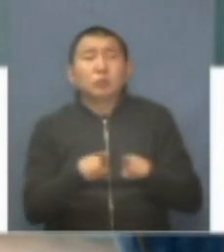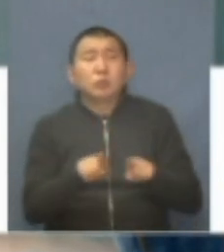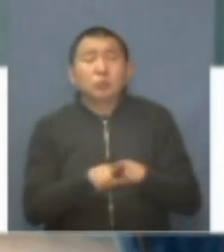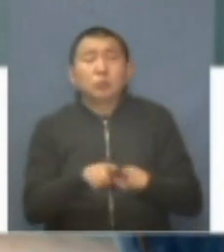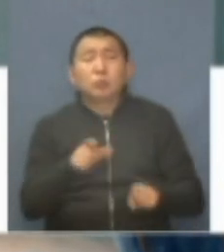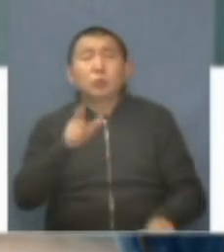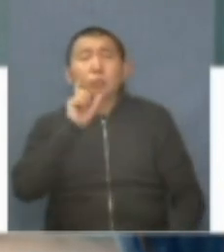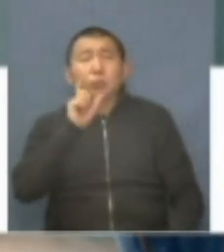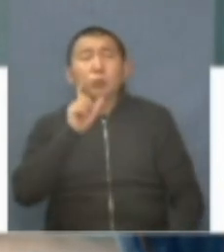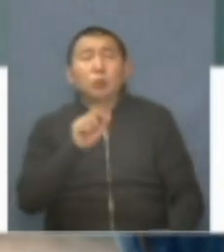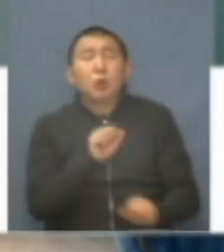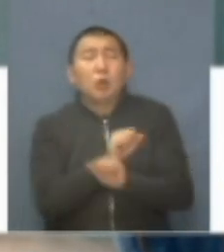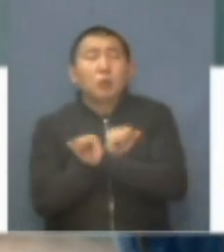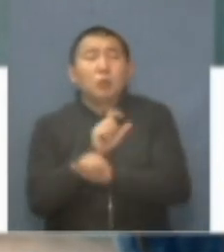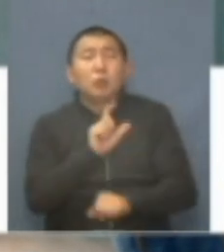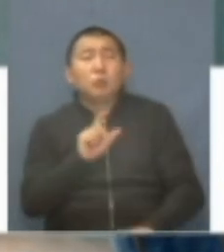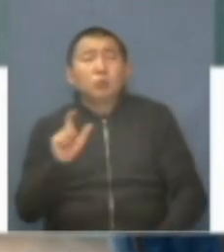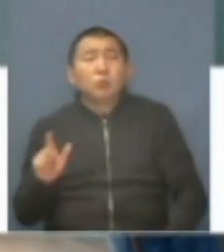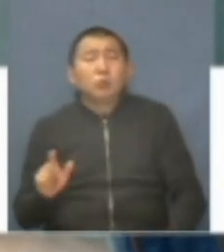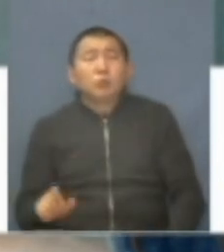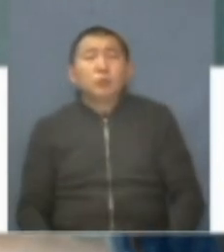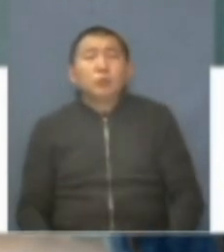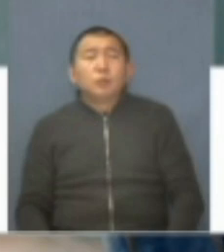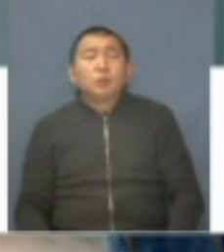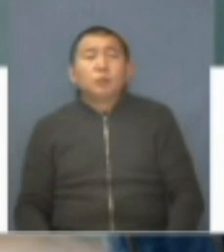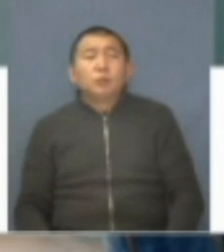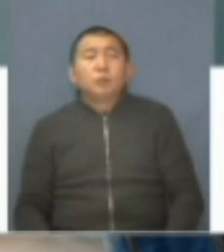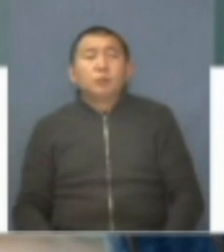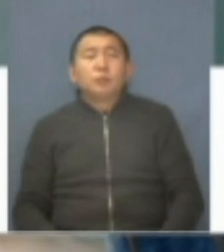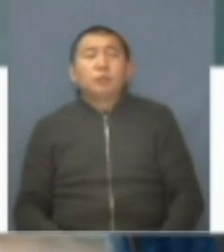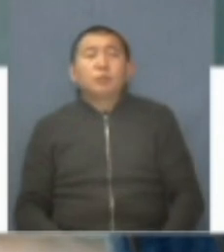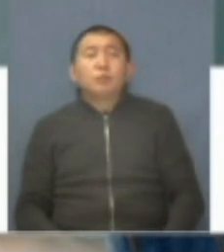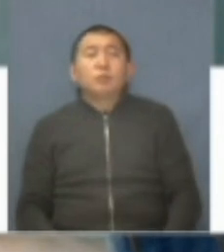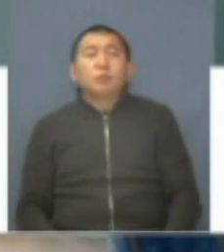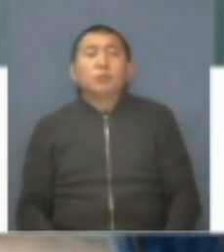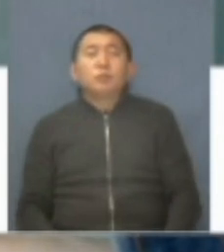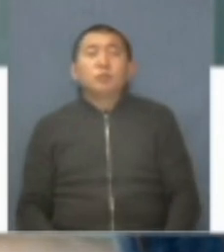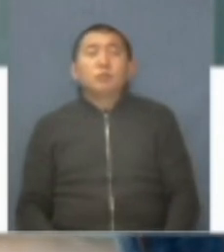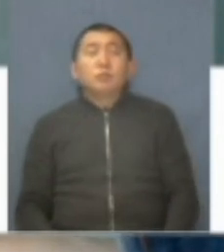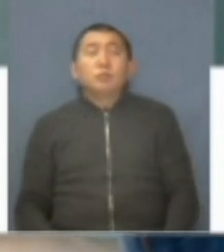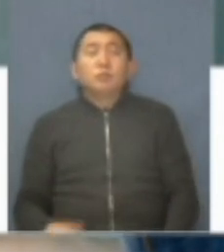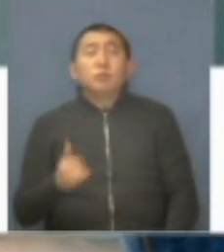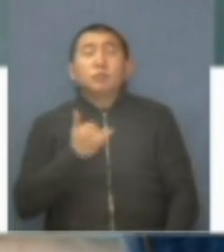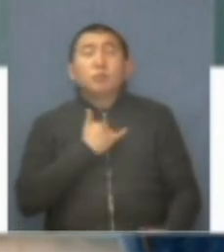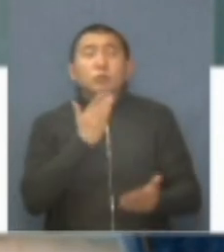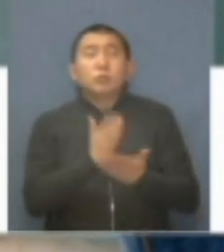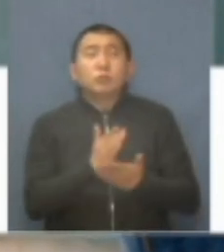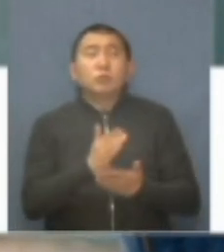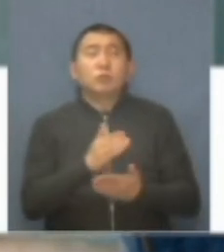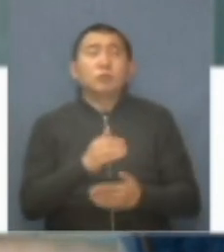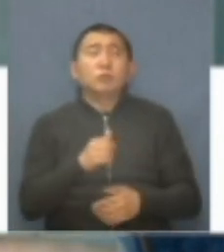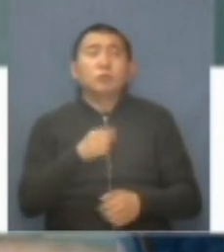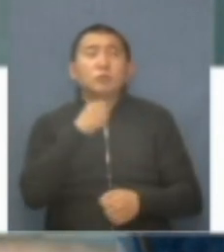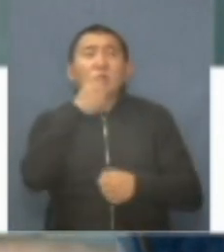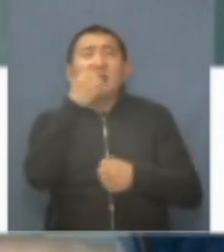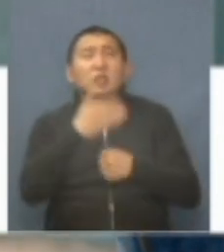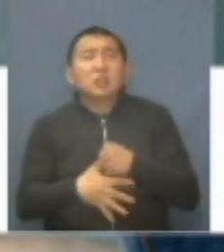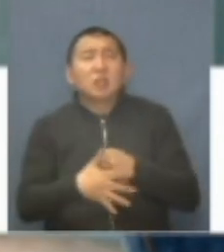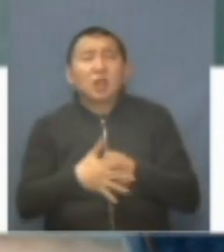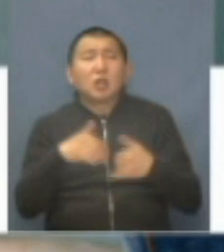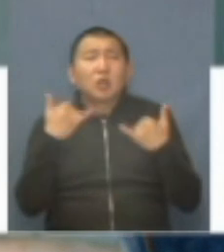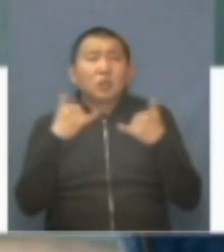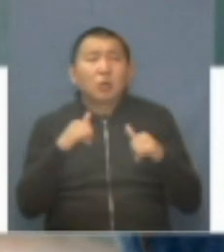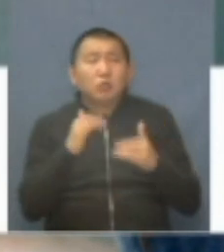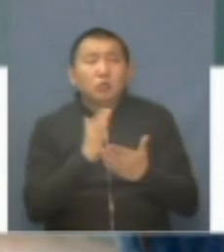пьют отдыхающие. У нас есть центральная столовая, есть Митрофановки